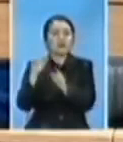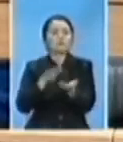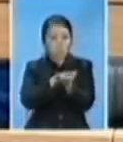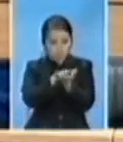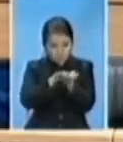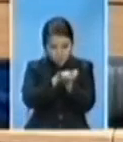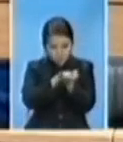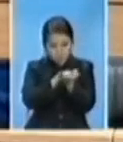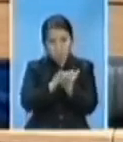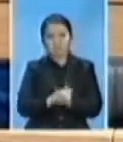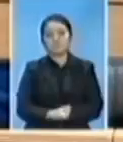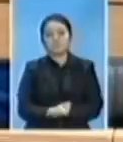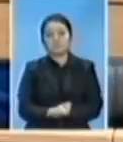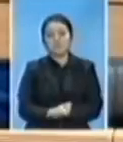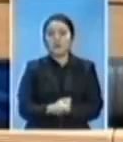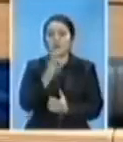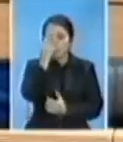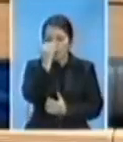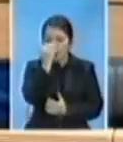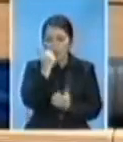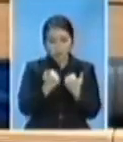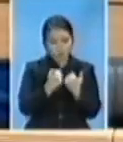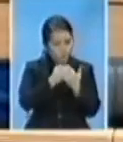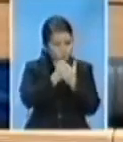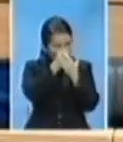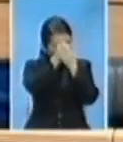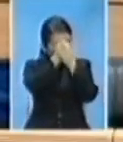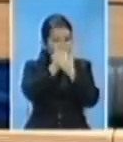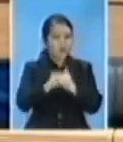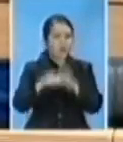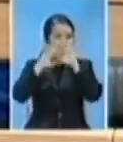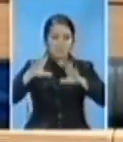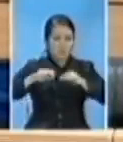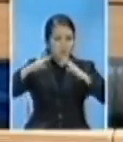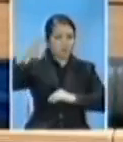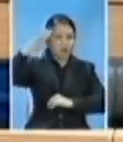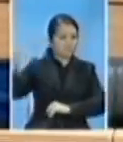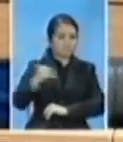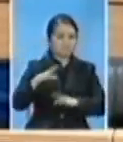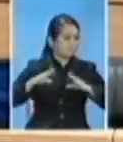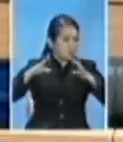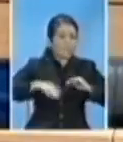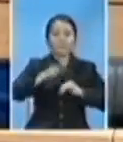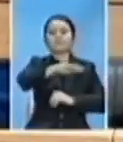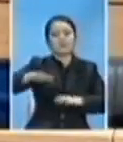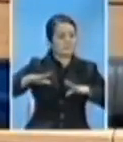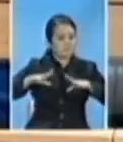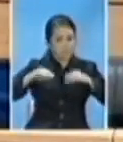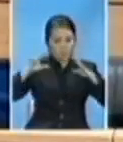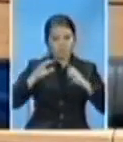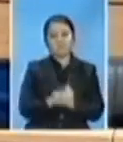ขออภัยผมเถอะครับเพราะผมต่อสู้กับระบบเผด็จการทหารมาตั้งแต่หัวเท่ากำปั้นครับ